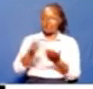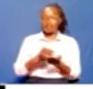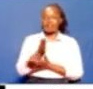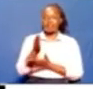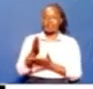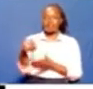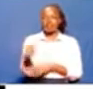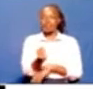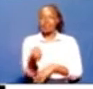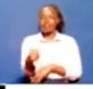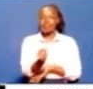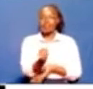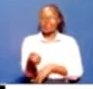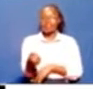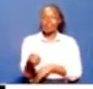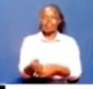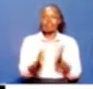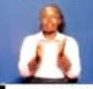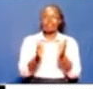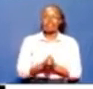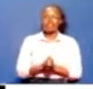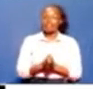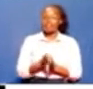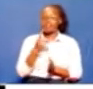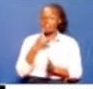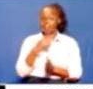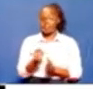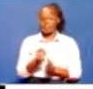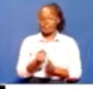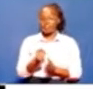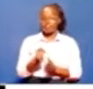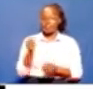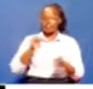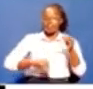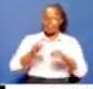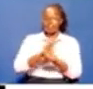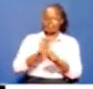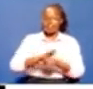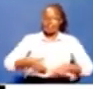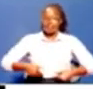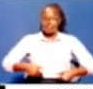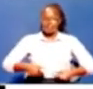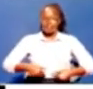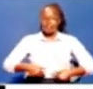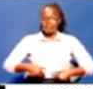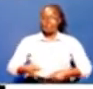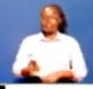routes. Na kwa hivyo hiyo inachangia vijana kujiingiza katika ile